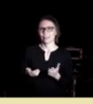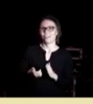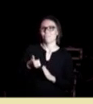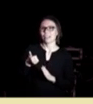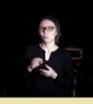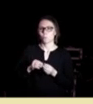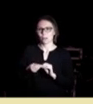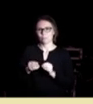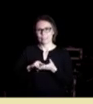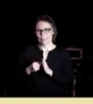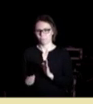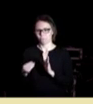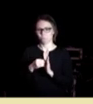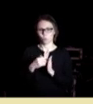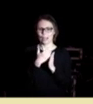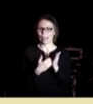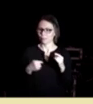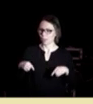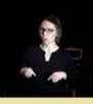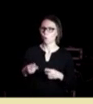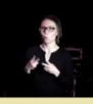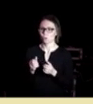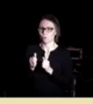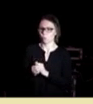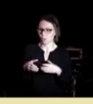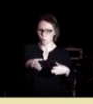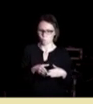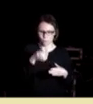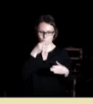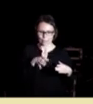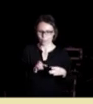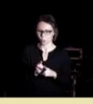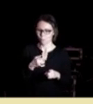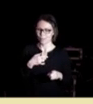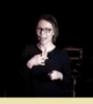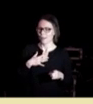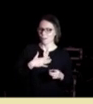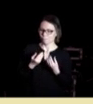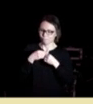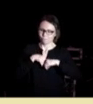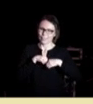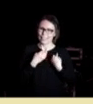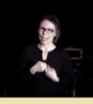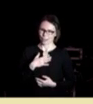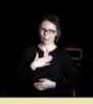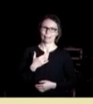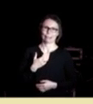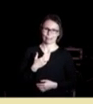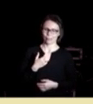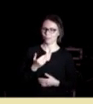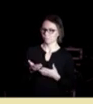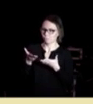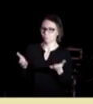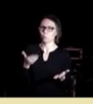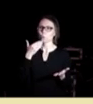agendaen og samtidig fronte en gruppe mennesker som jeg har langt inne i hjertet mitt på en god